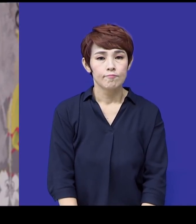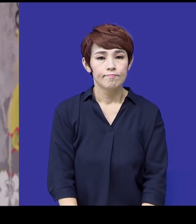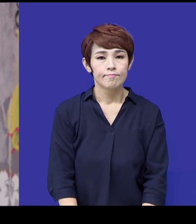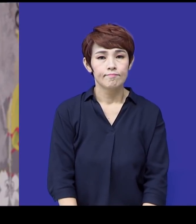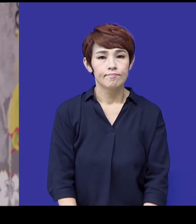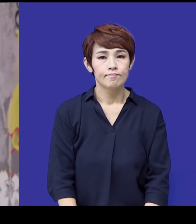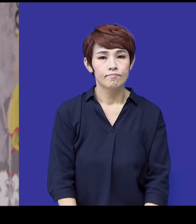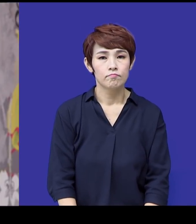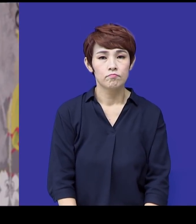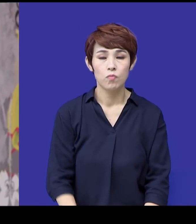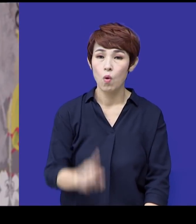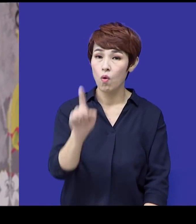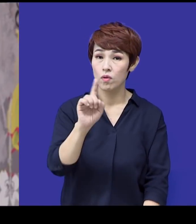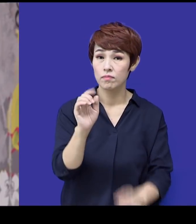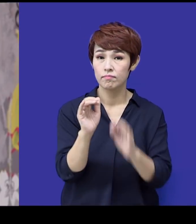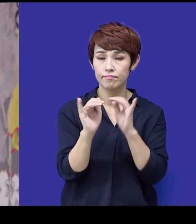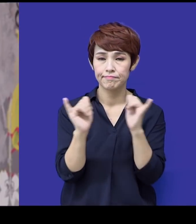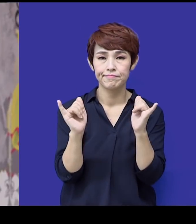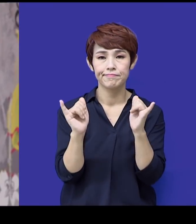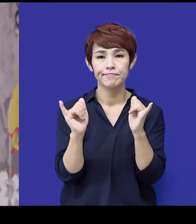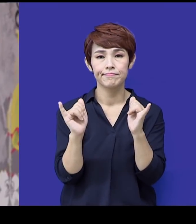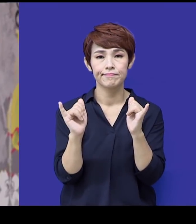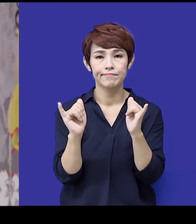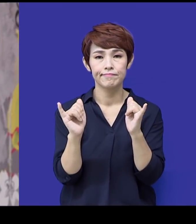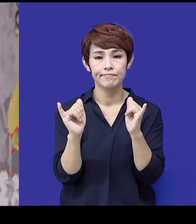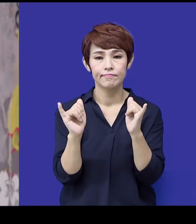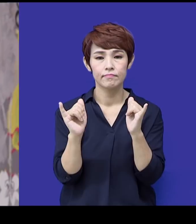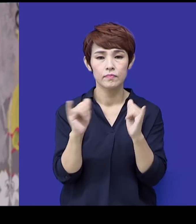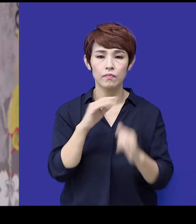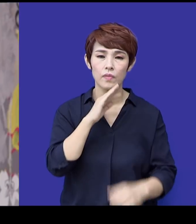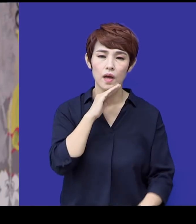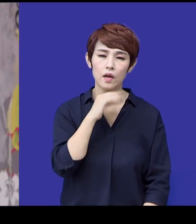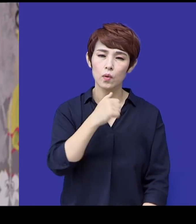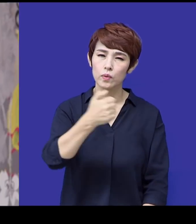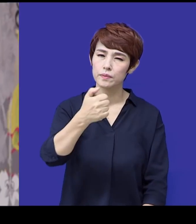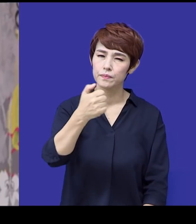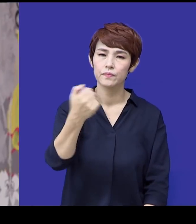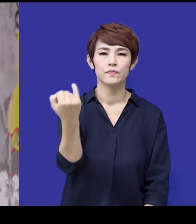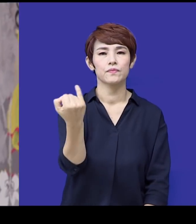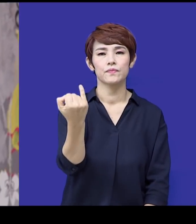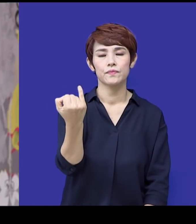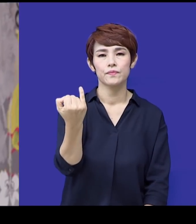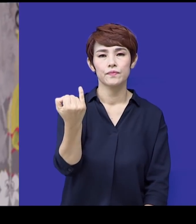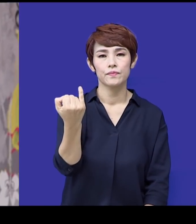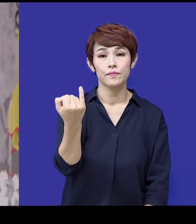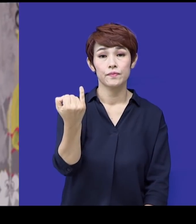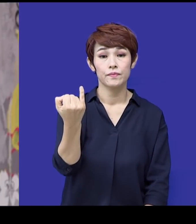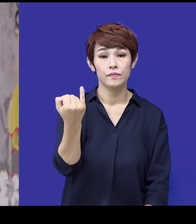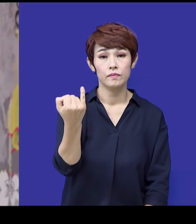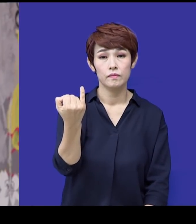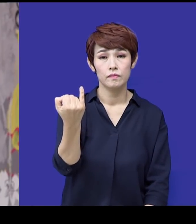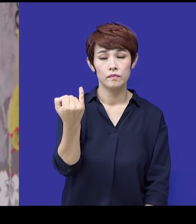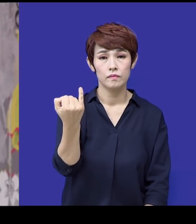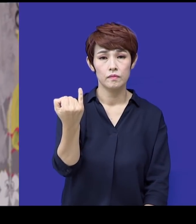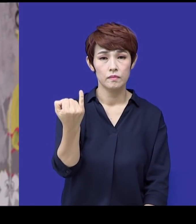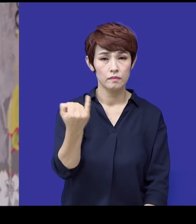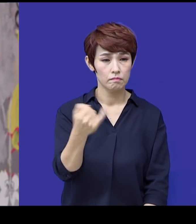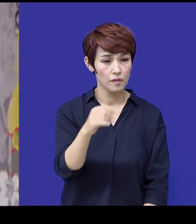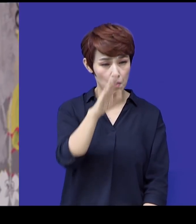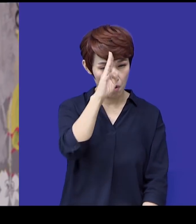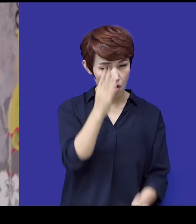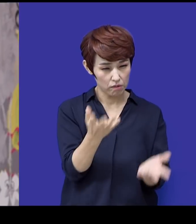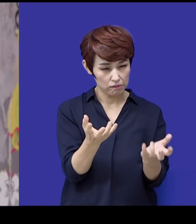또 어떤 환자는 이제 그 50대 된 그 여자분인데 주변에 나 환자도